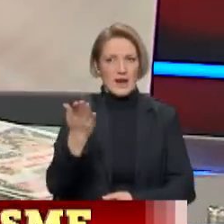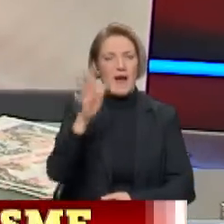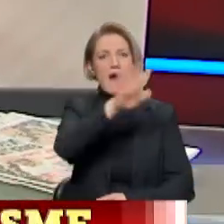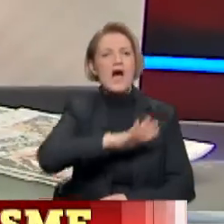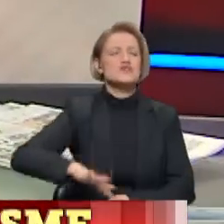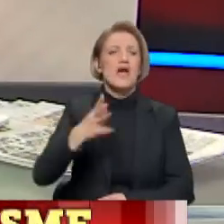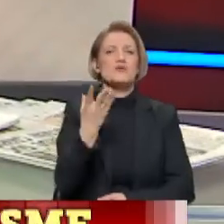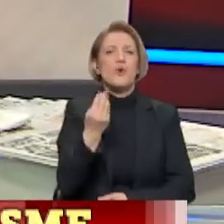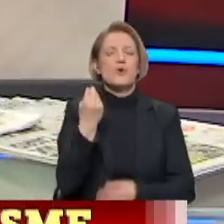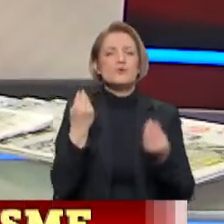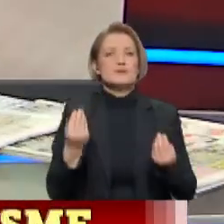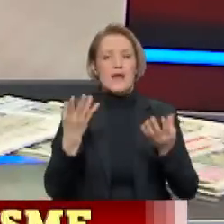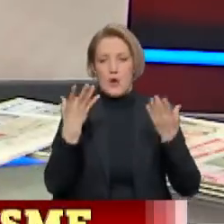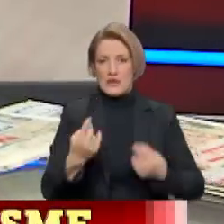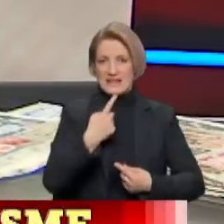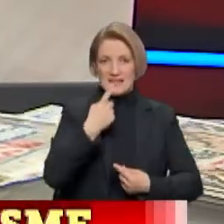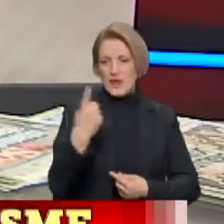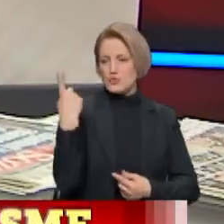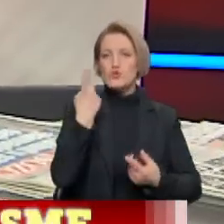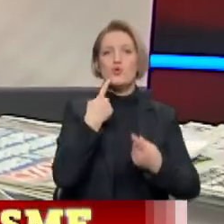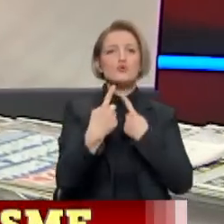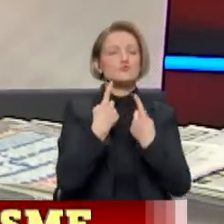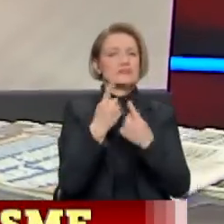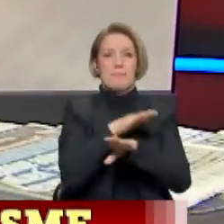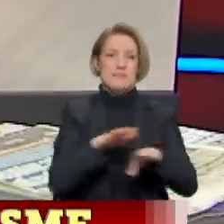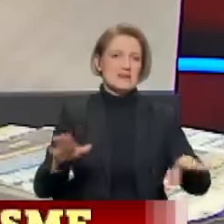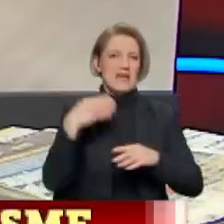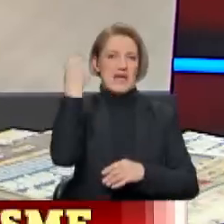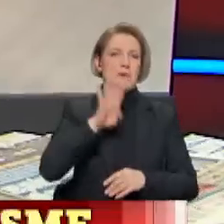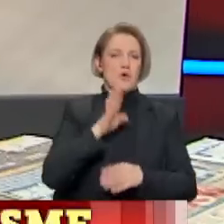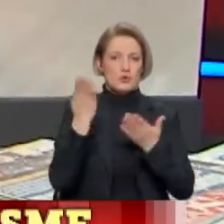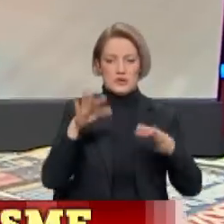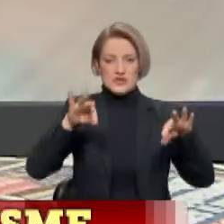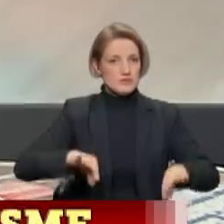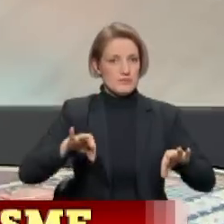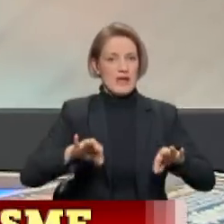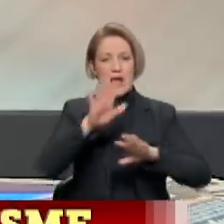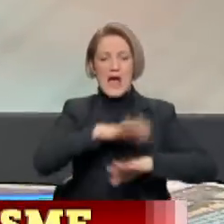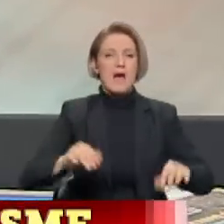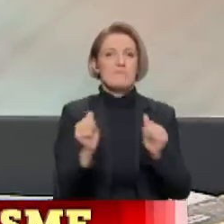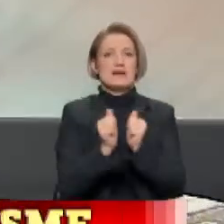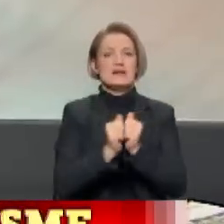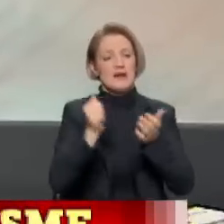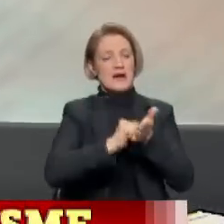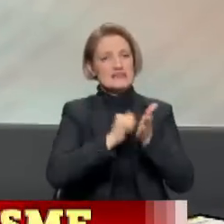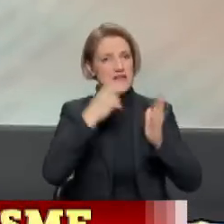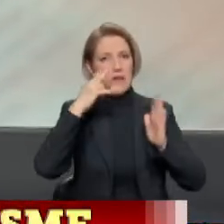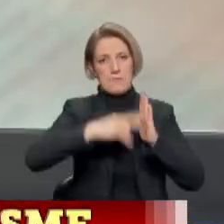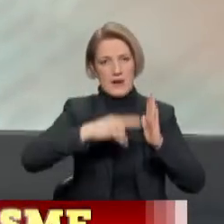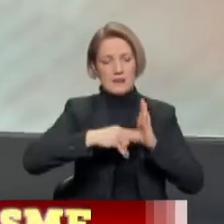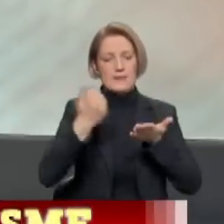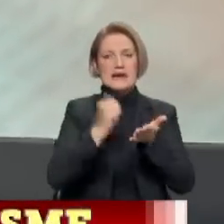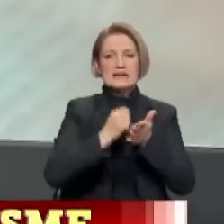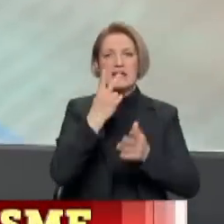Her şey çok güzel olacak diyerek dünkü konuşmasını tamamladı Ekrem İmamoğlu. Şimdi hep birlikte gazetelere bakalım.